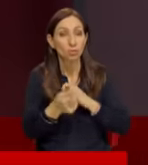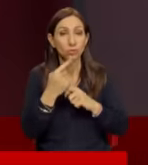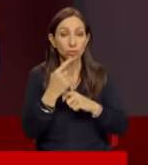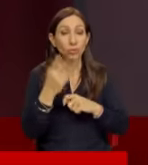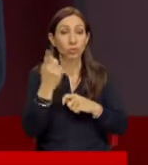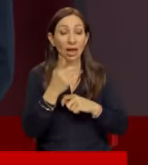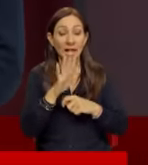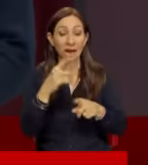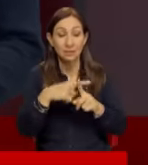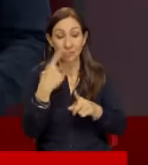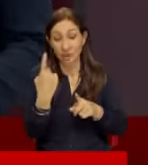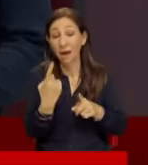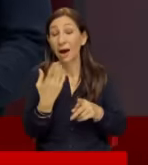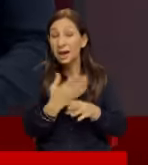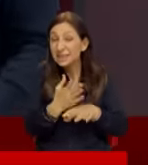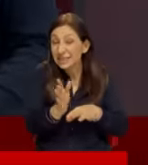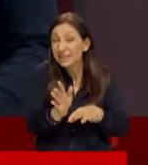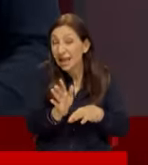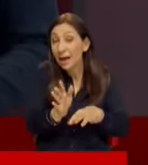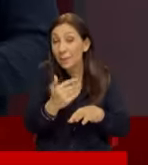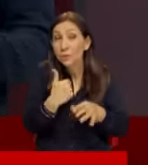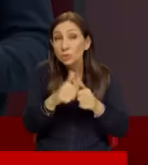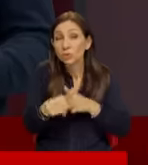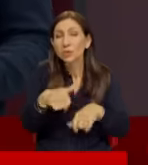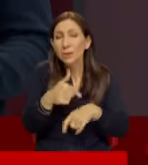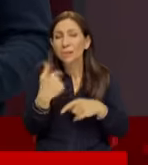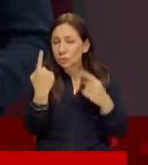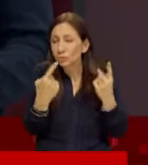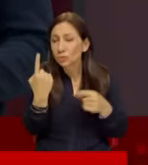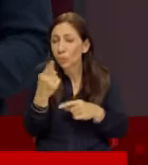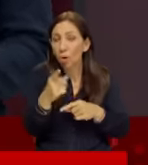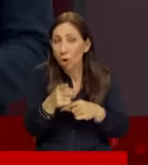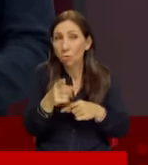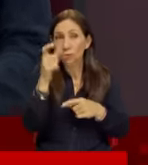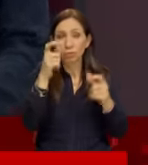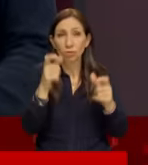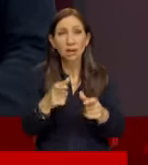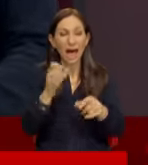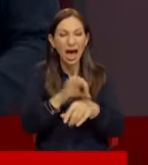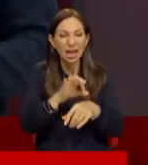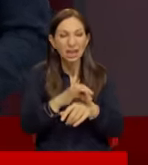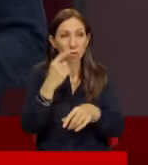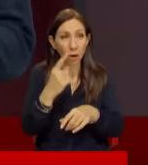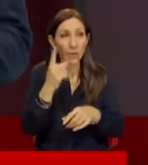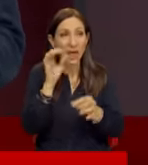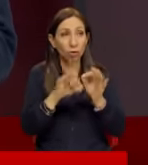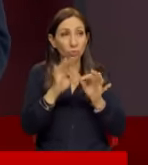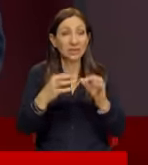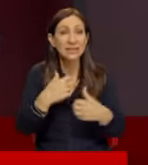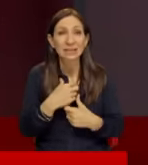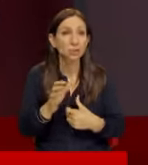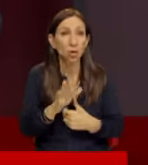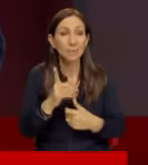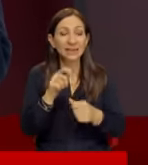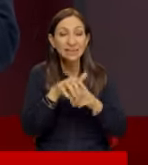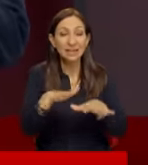konusu bu %50 artı 1 sistemi. Aslında benim yani uzun zamandır düşündüğüm şey odur. Bu memlekette an itibariyle bir ekonomik kriz yok.